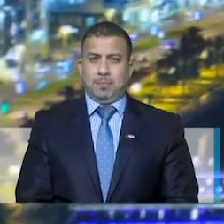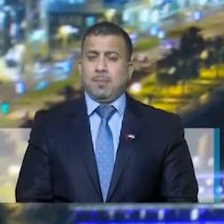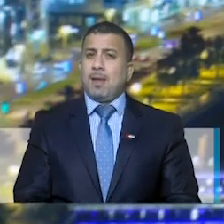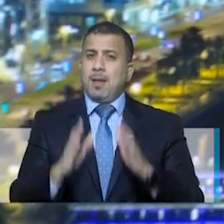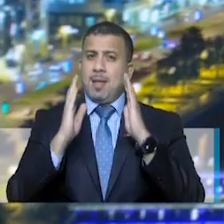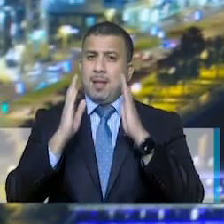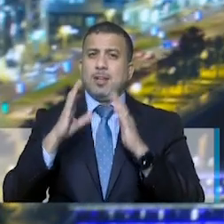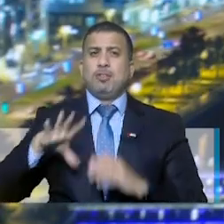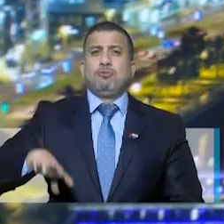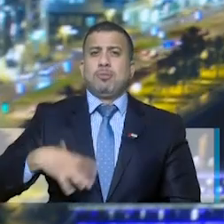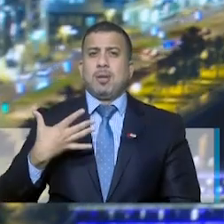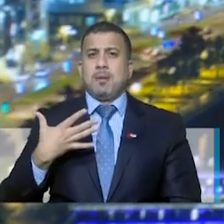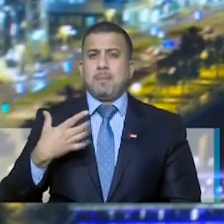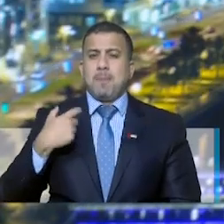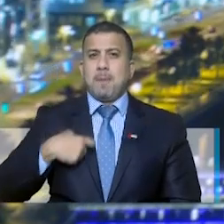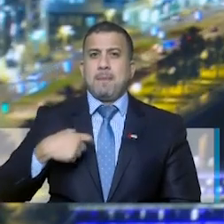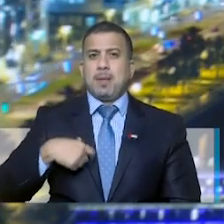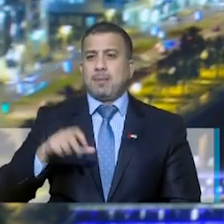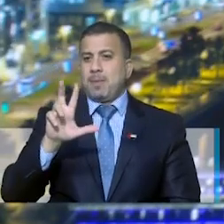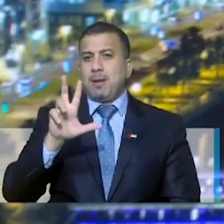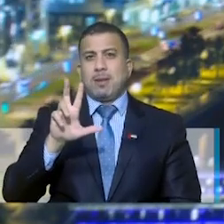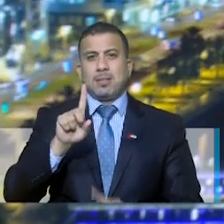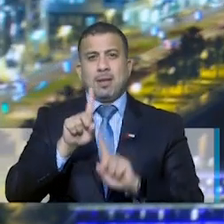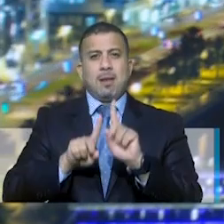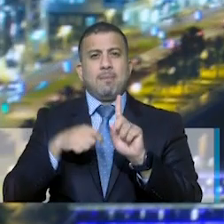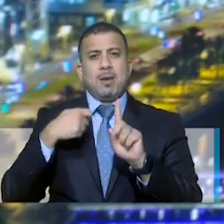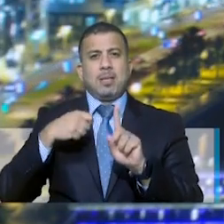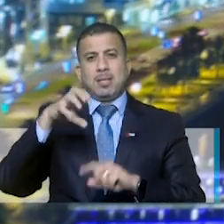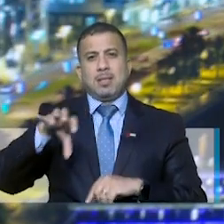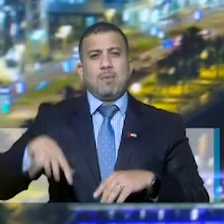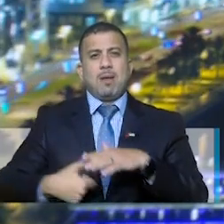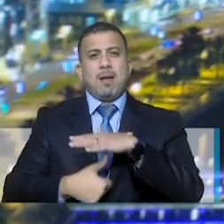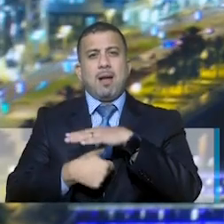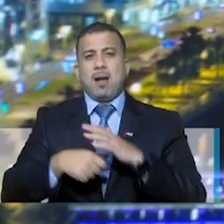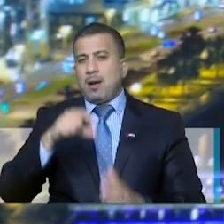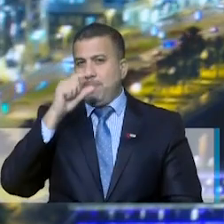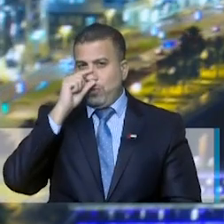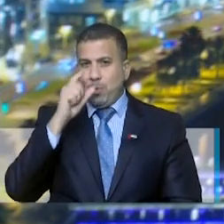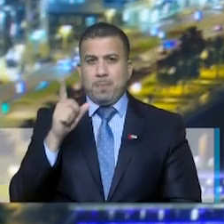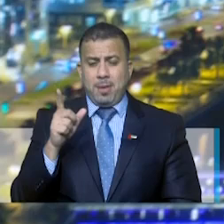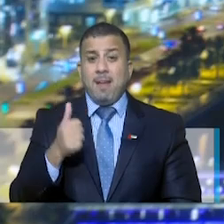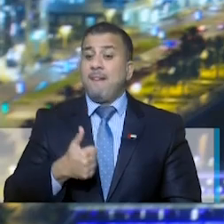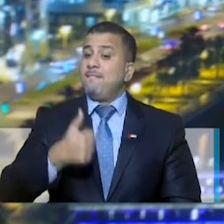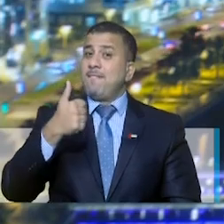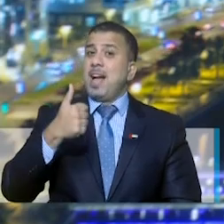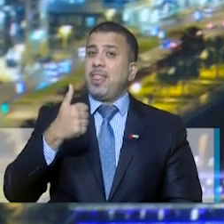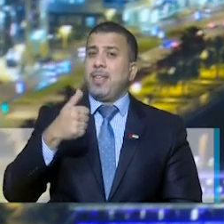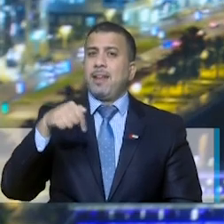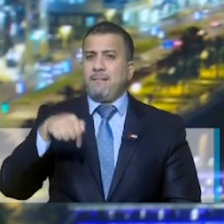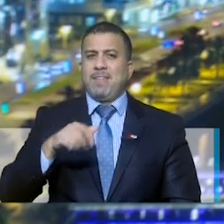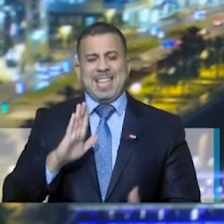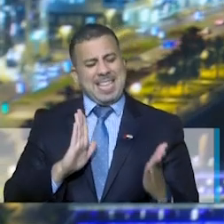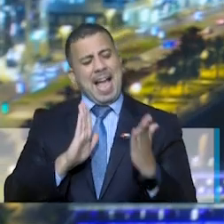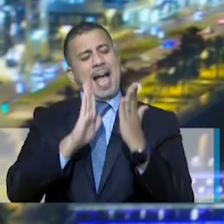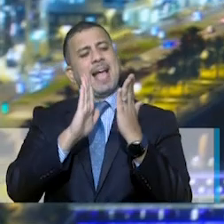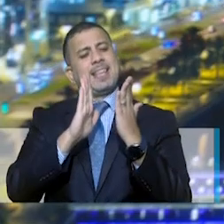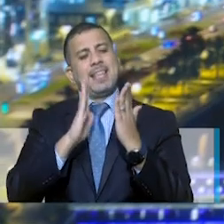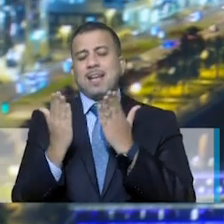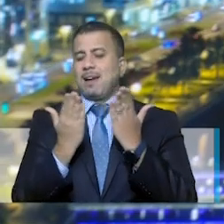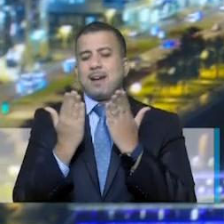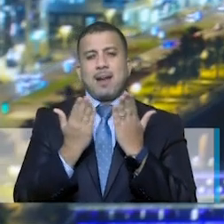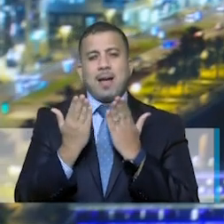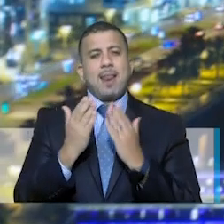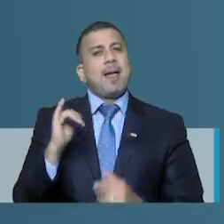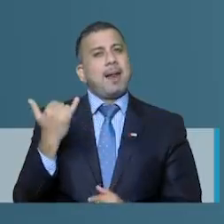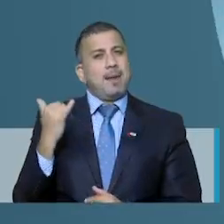هنا صاحب السمو الشيخ محمد بن راشد ال مكتوم نائب رئيس الدوله رئيس مجلس الوزراء حاكم دبي الفائزين في تحدي